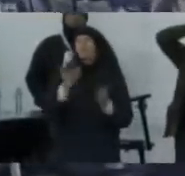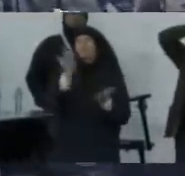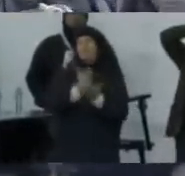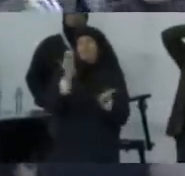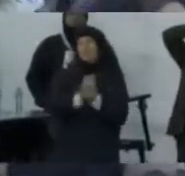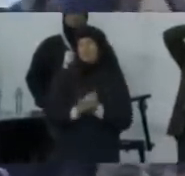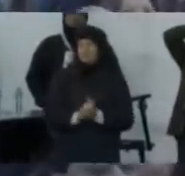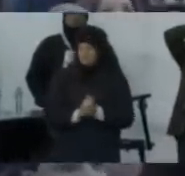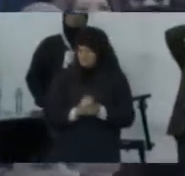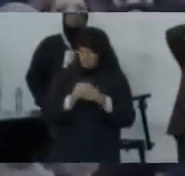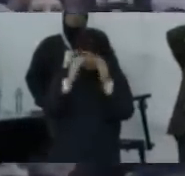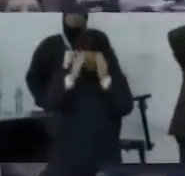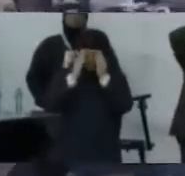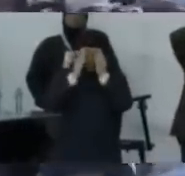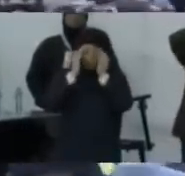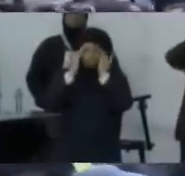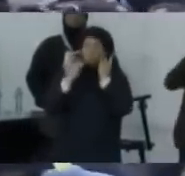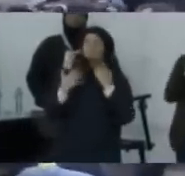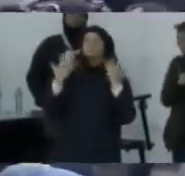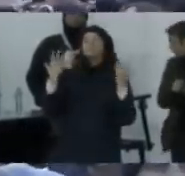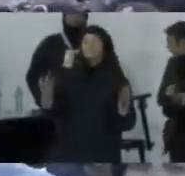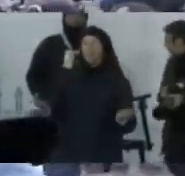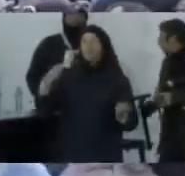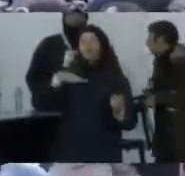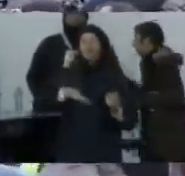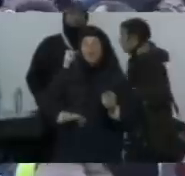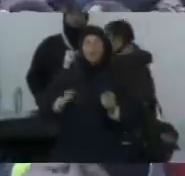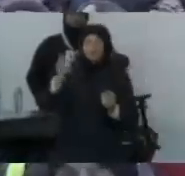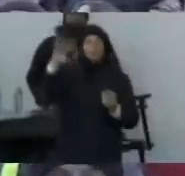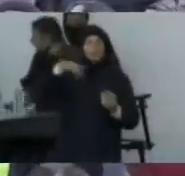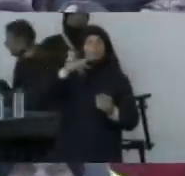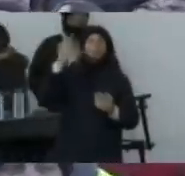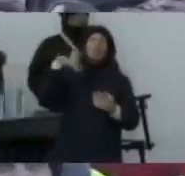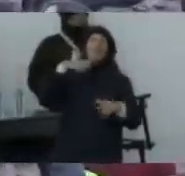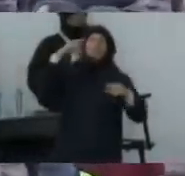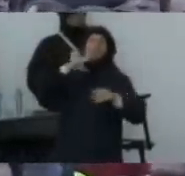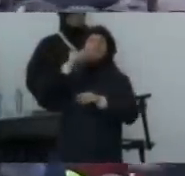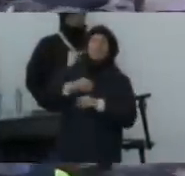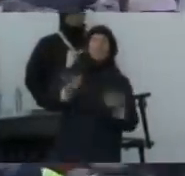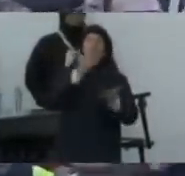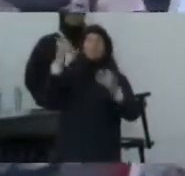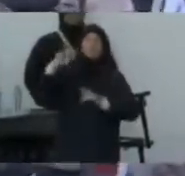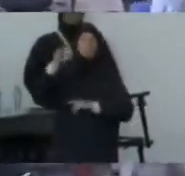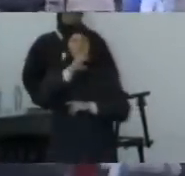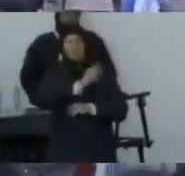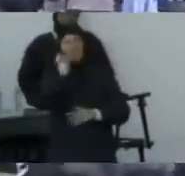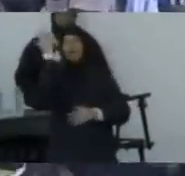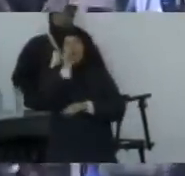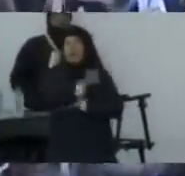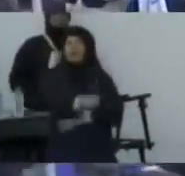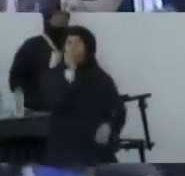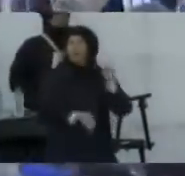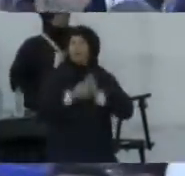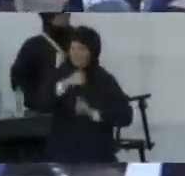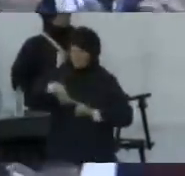Fine. Ah, signori, le cose che dicevamo noi, ci dicevano l'antipolitica, vi ricordate quando eravamo